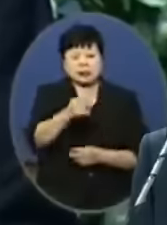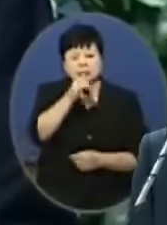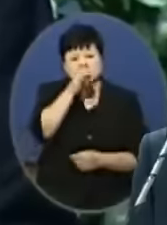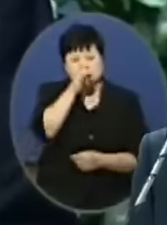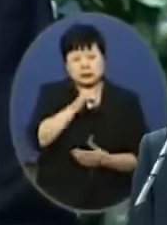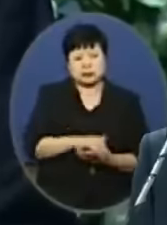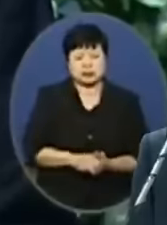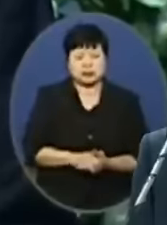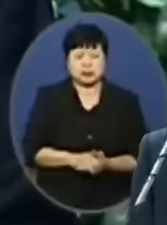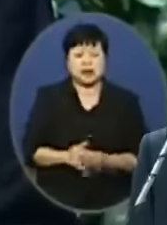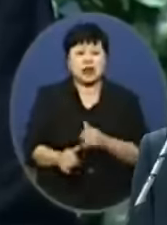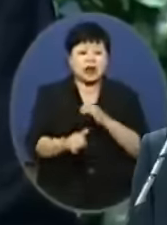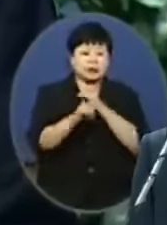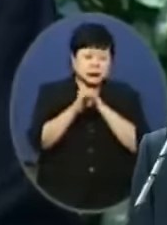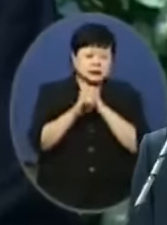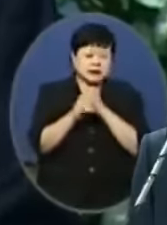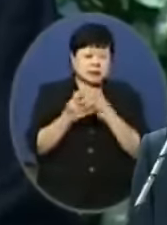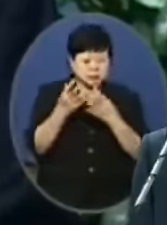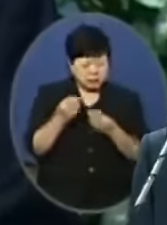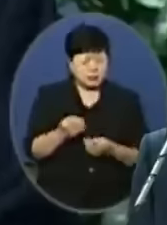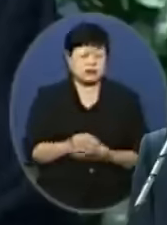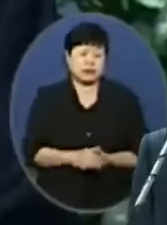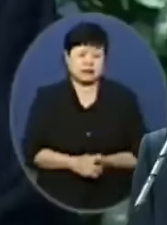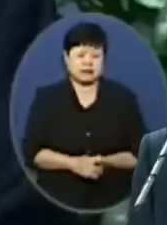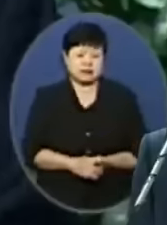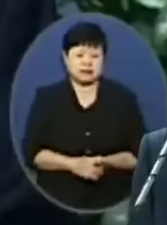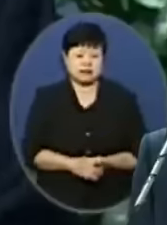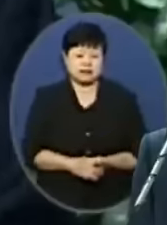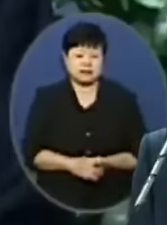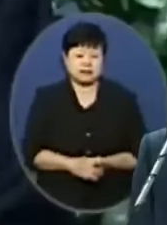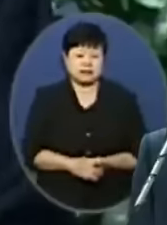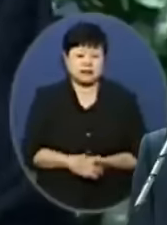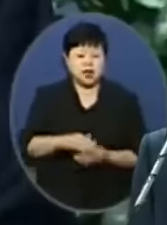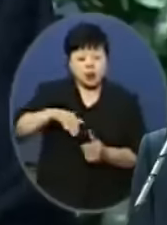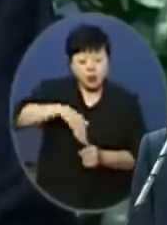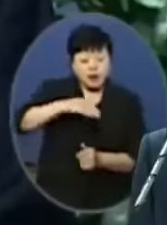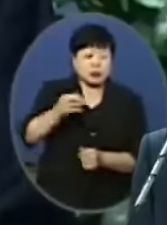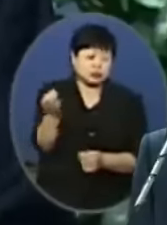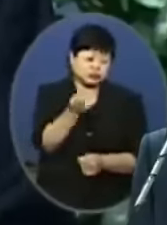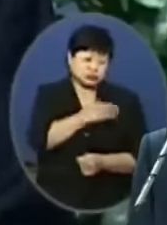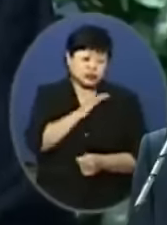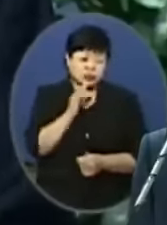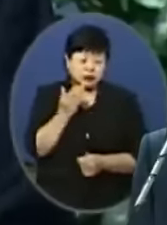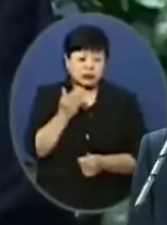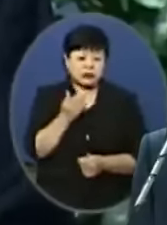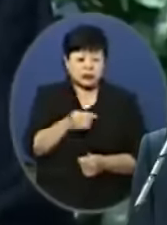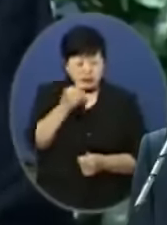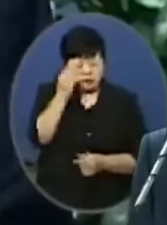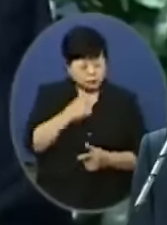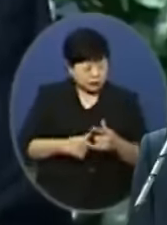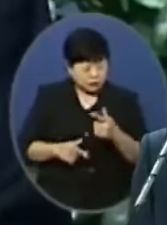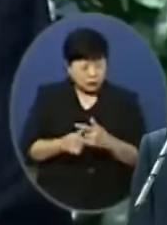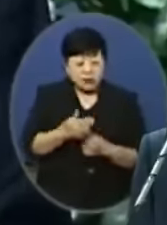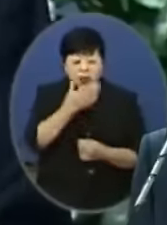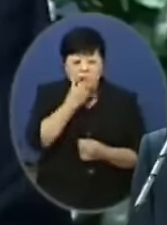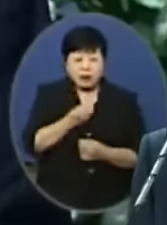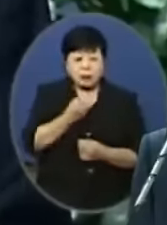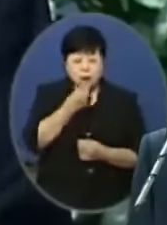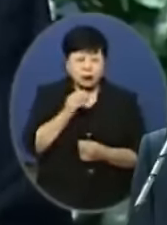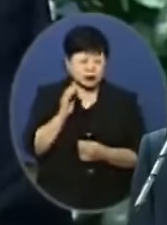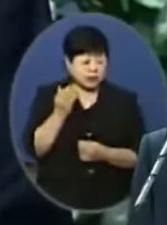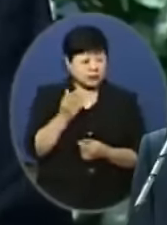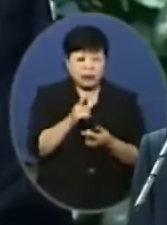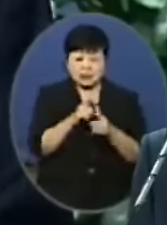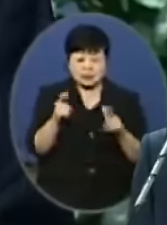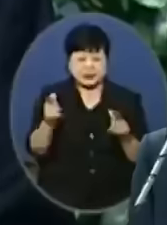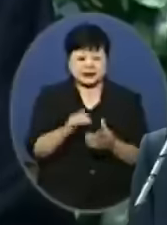그리고 자살률도 가장 높습니다. 이를 볼 때 환경이 부유하다고 해서 옛날보다 행복해지지는